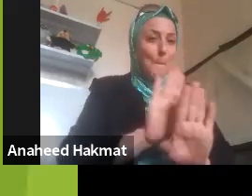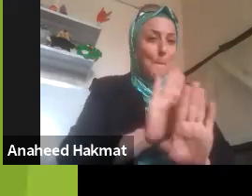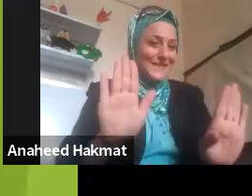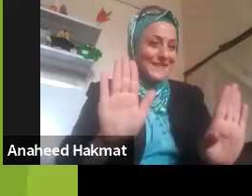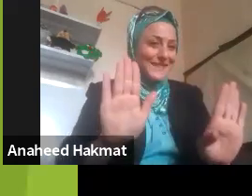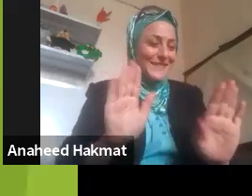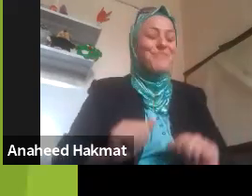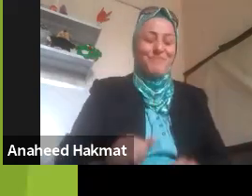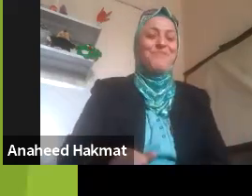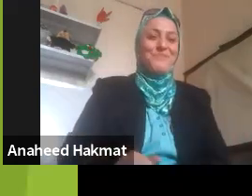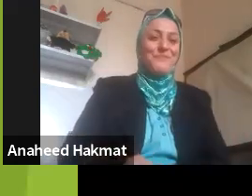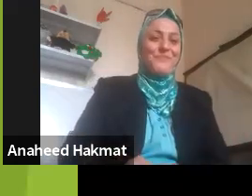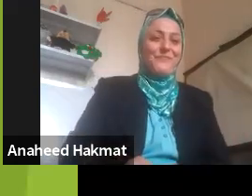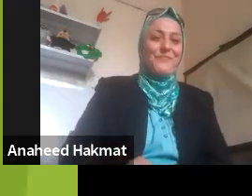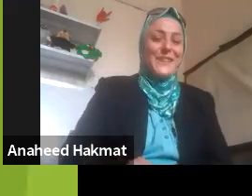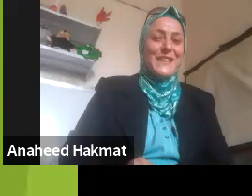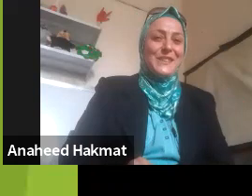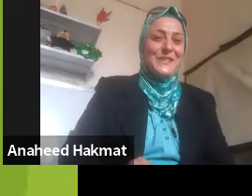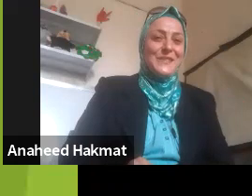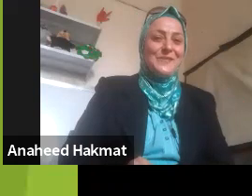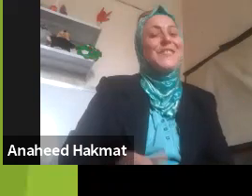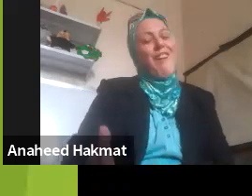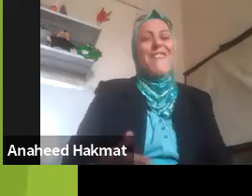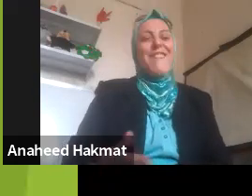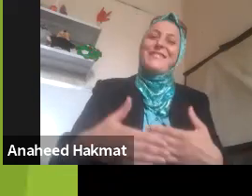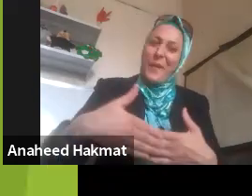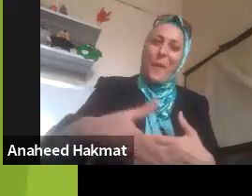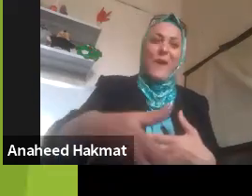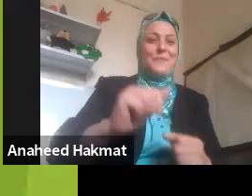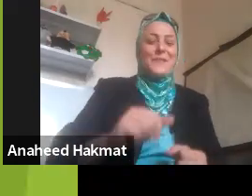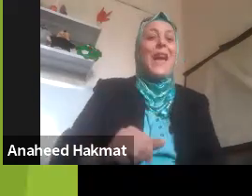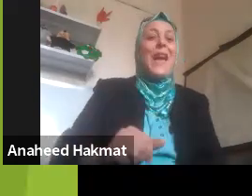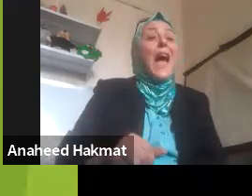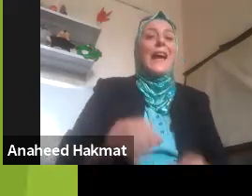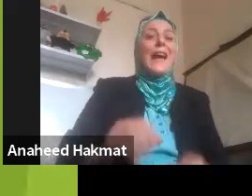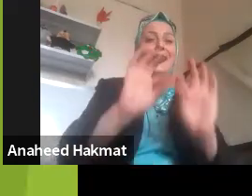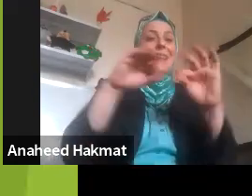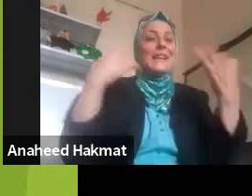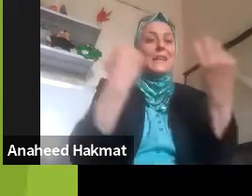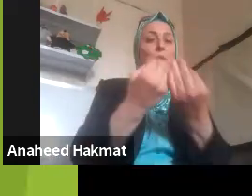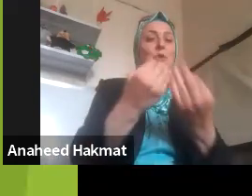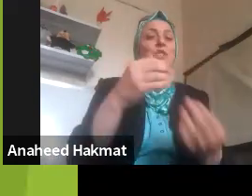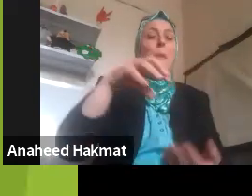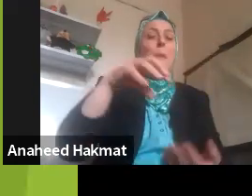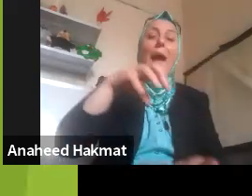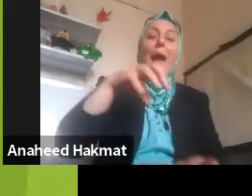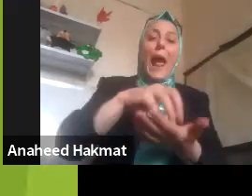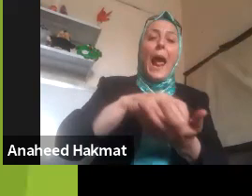معك دقيقتين بس. طيب طولنا. المجتمع المدني العربي يعني يجب أن